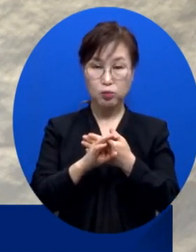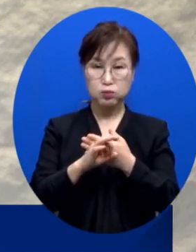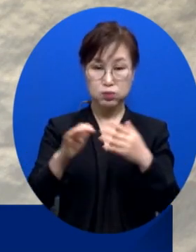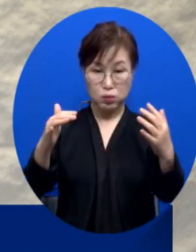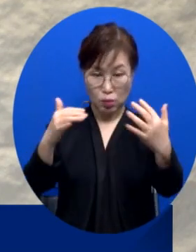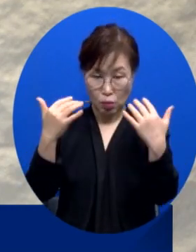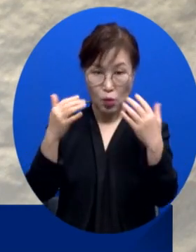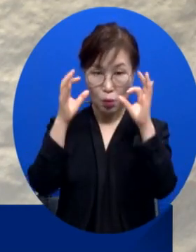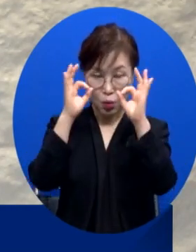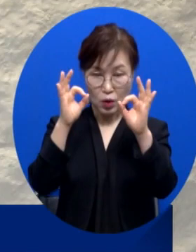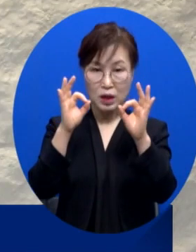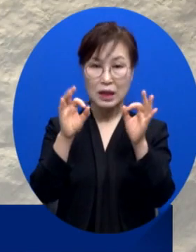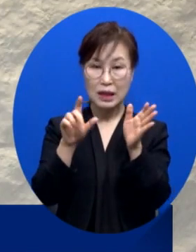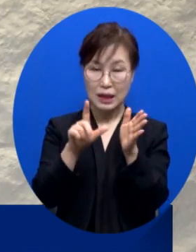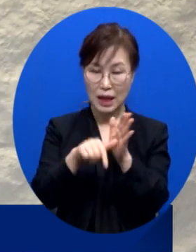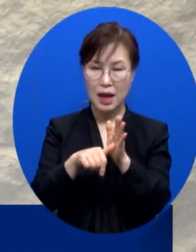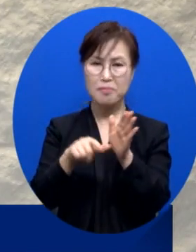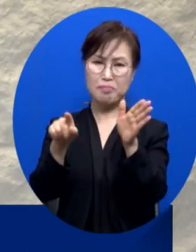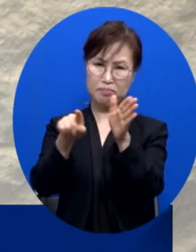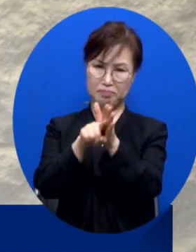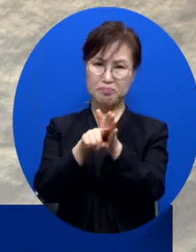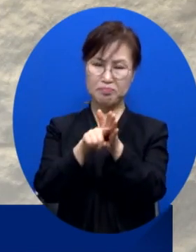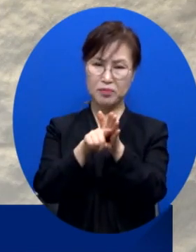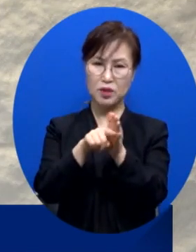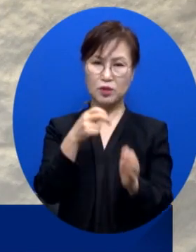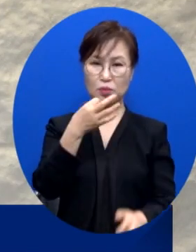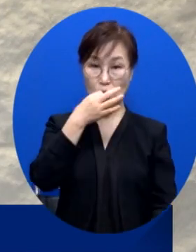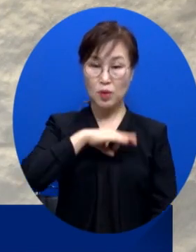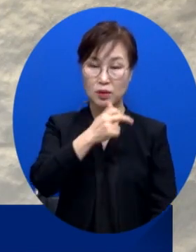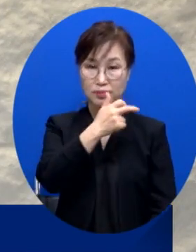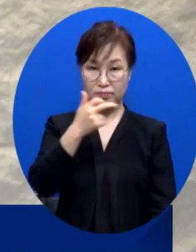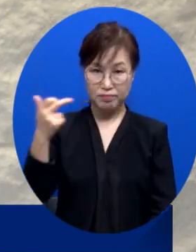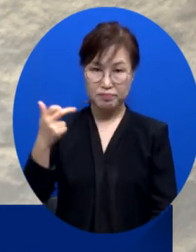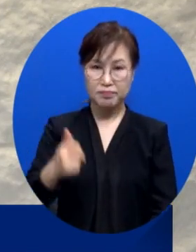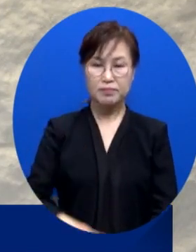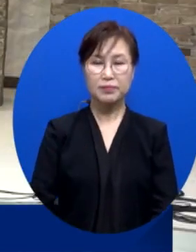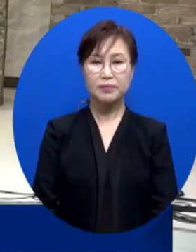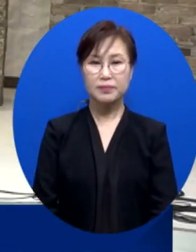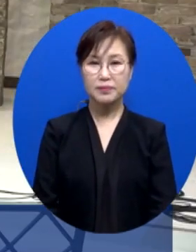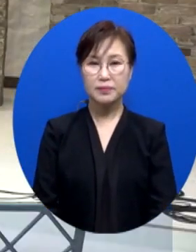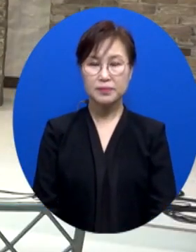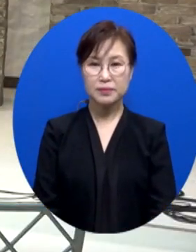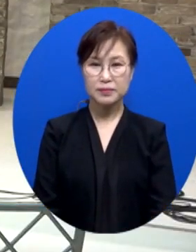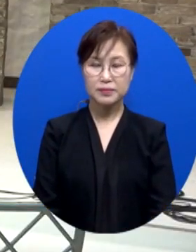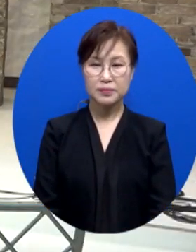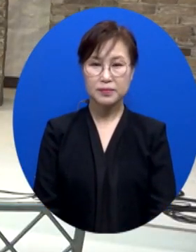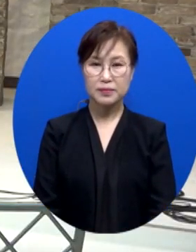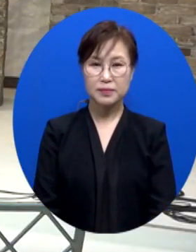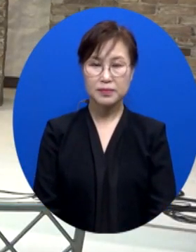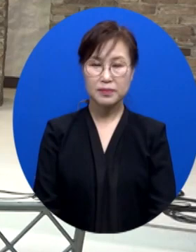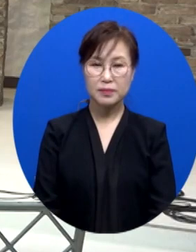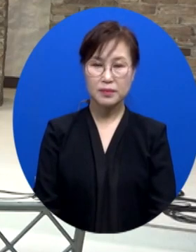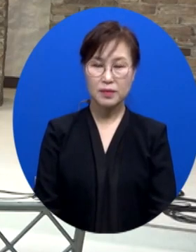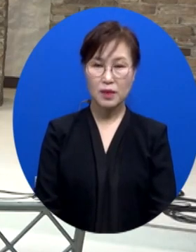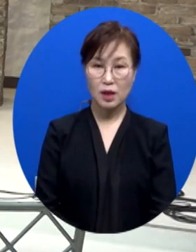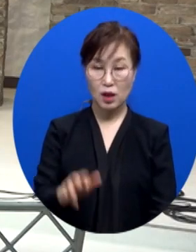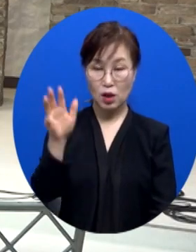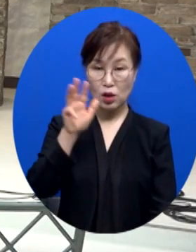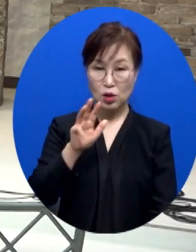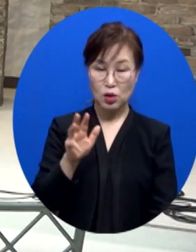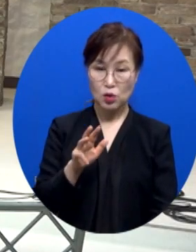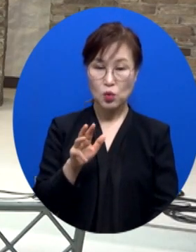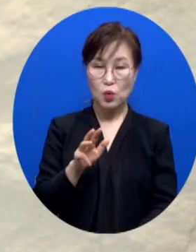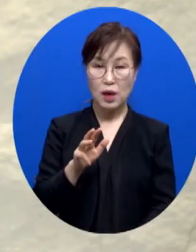신뢰도를 얻는 그런 효과를 가져올 수 있었던 것이지요. 대한예수교장로회 통합총회